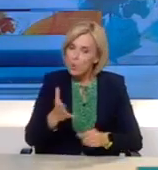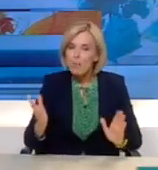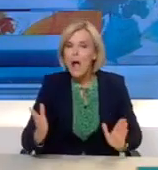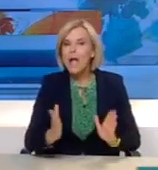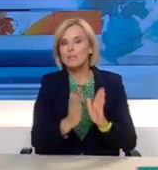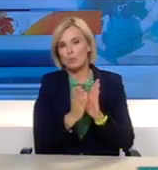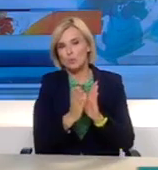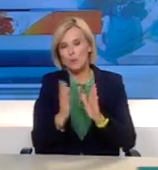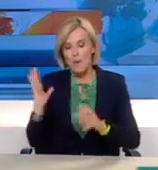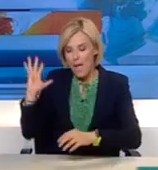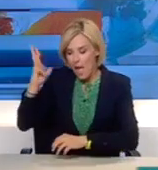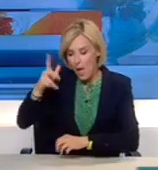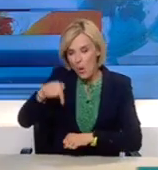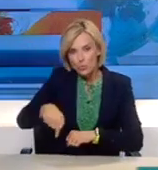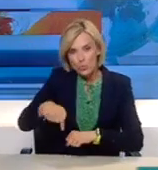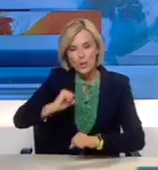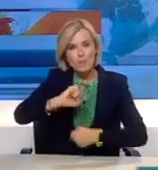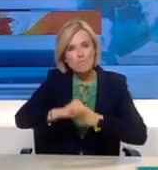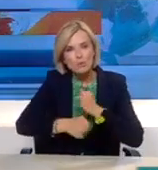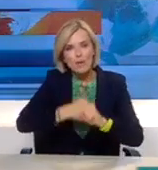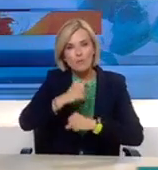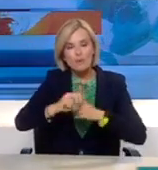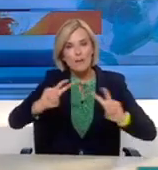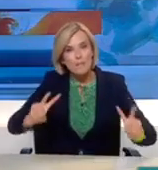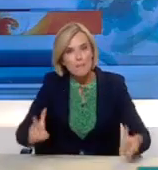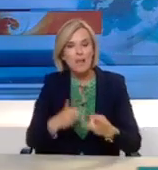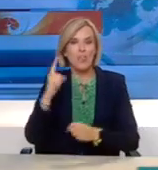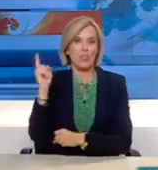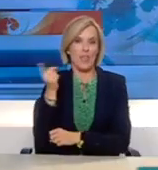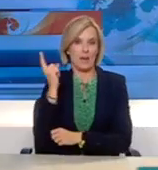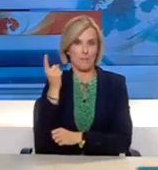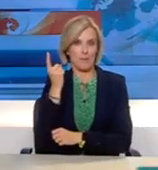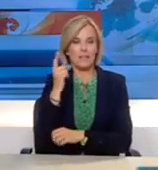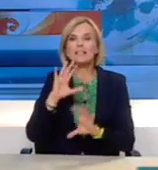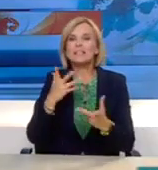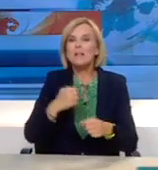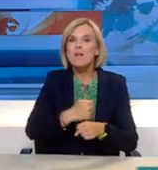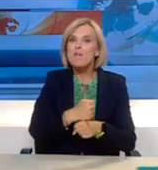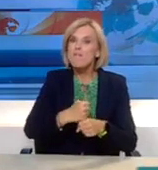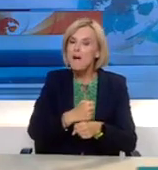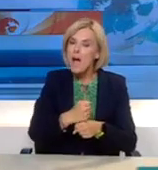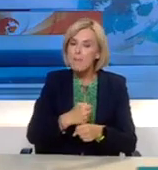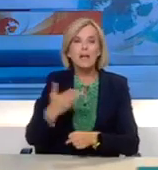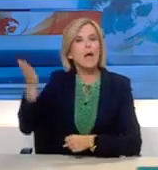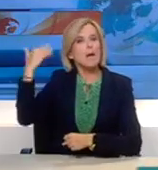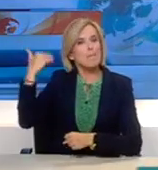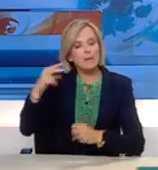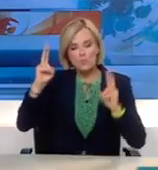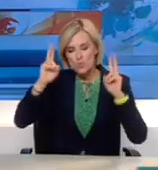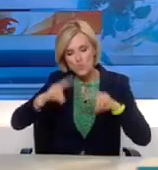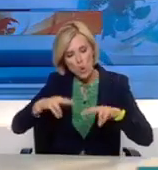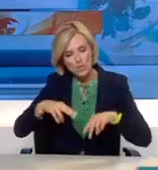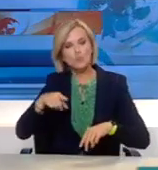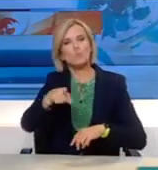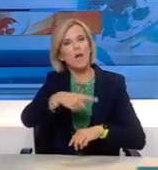Οι μέχρι τώρα προσπάθειες στο να πετύχουμε την θεραπεία του ιού ήταν να χρησιμοποιούνται φάρμακα που ήδη έχουν χρησιμοποιηθεί σε άλλες ιατρικές